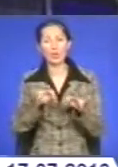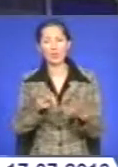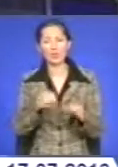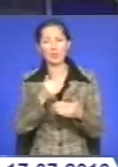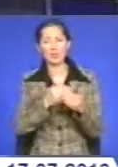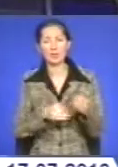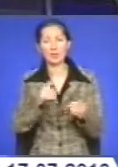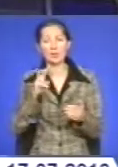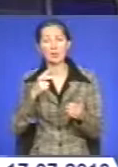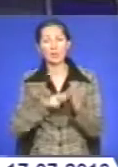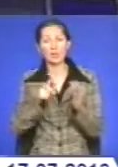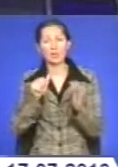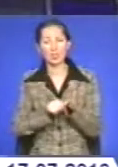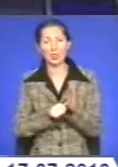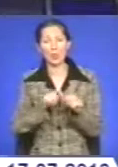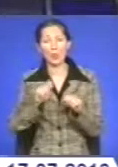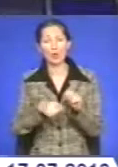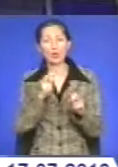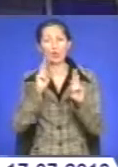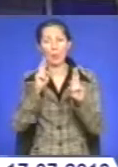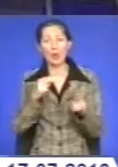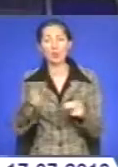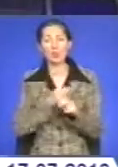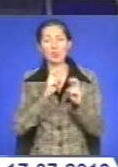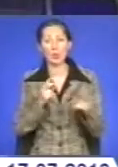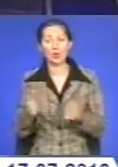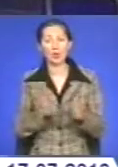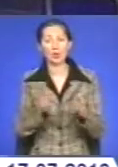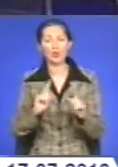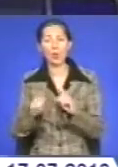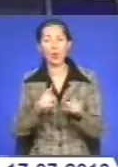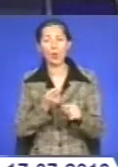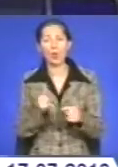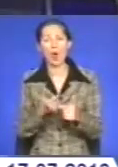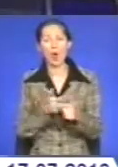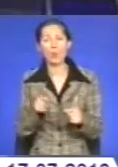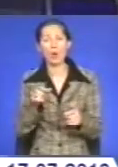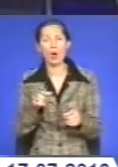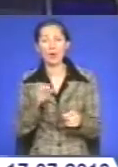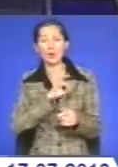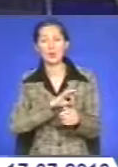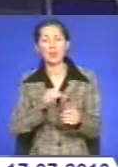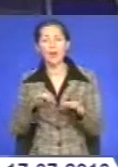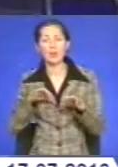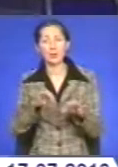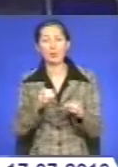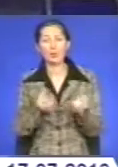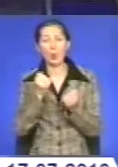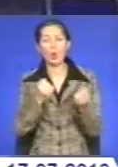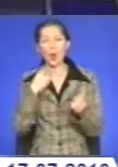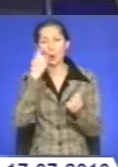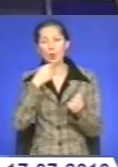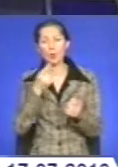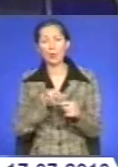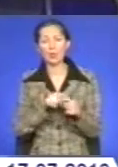Кримінального кодексу України «Порушення правил безпеки дорожнього руху або експлуатації транспорту особами, які керують